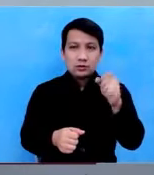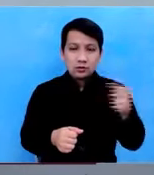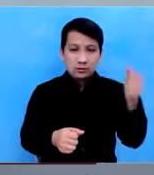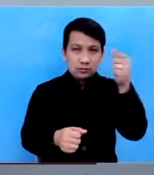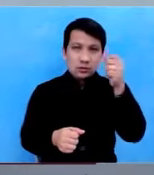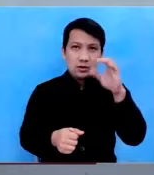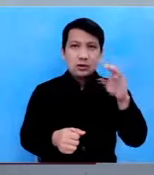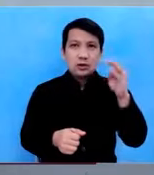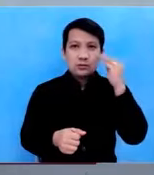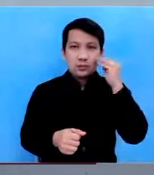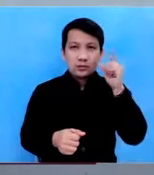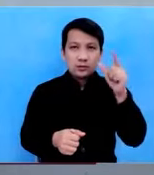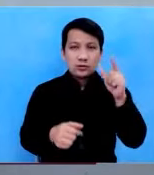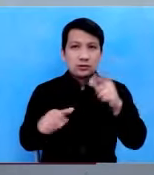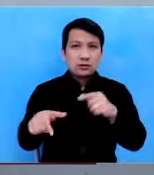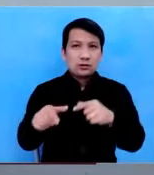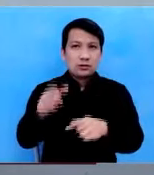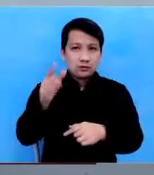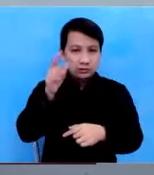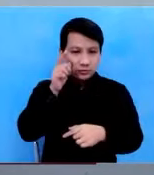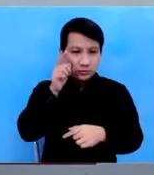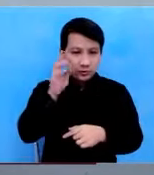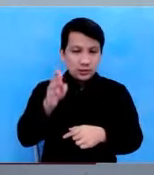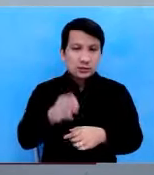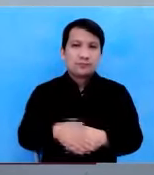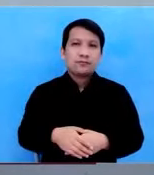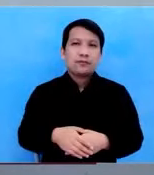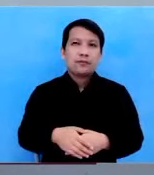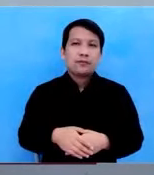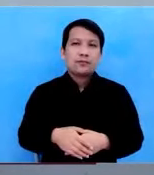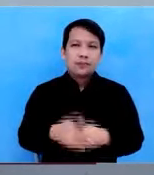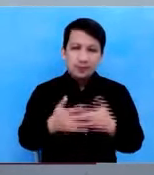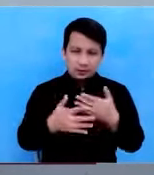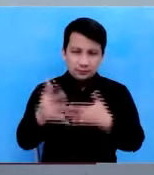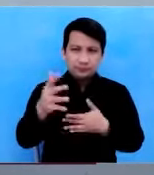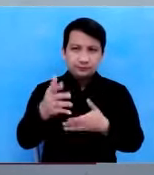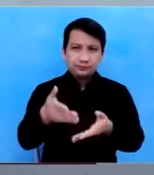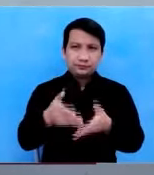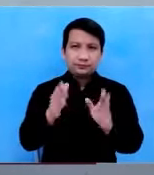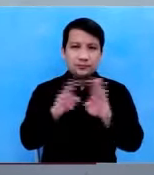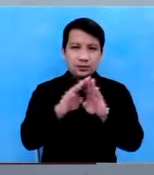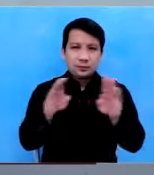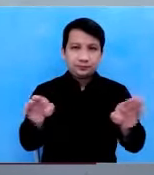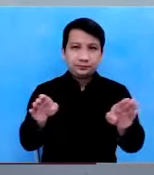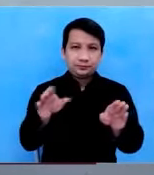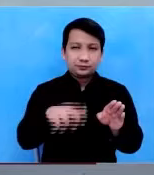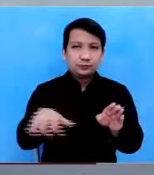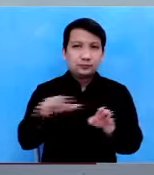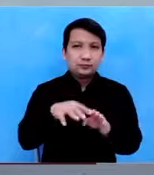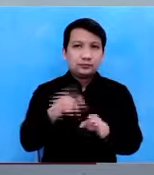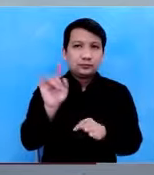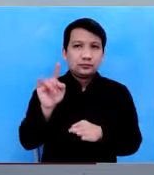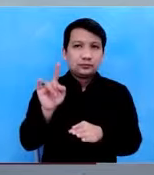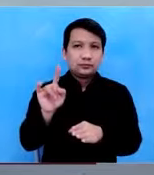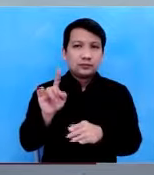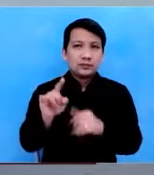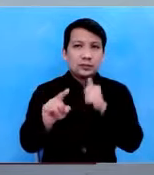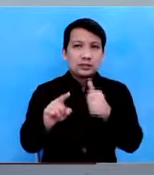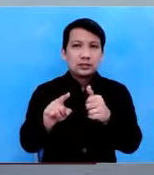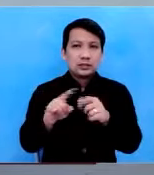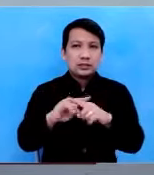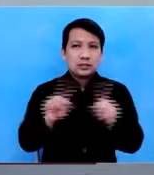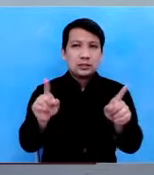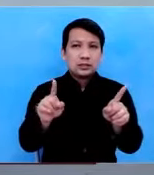Olivien at Luis Beltran. Kalaunay papayagang magbukas ang ilan sa mga media pero nagbago na po ang